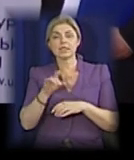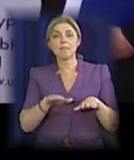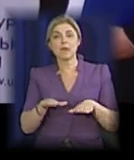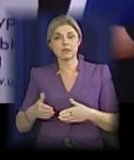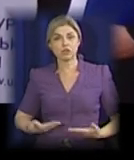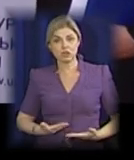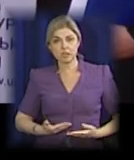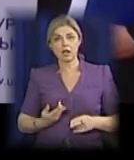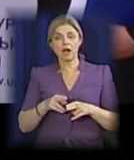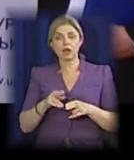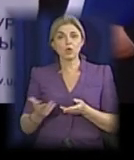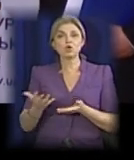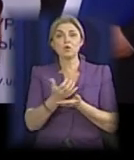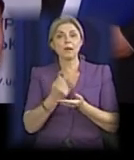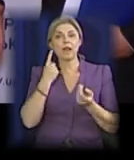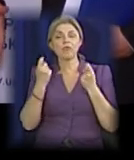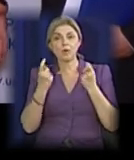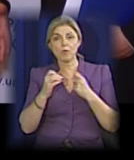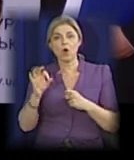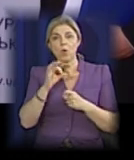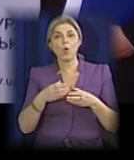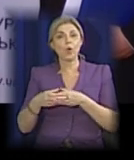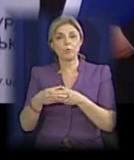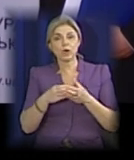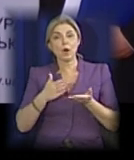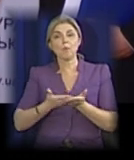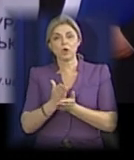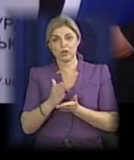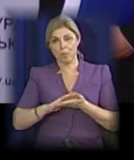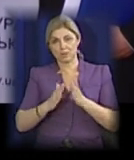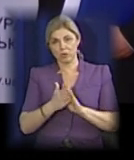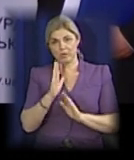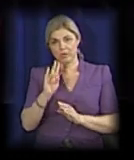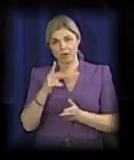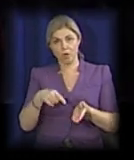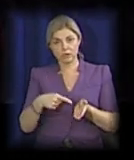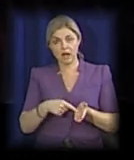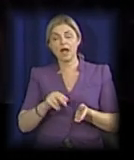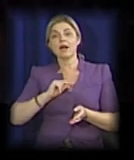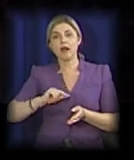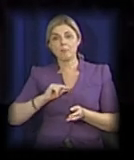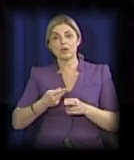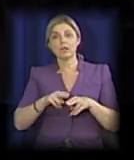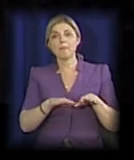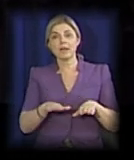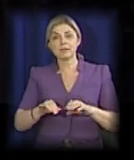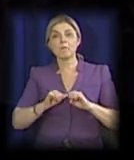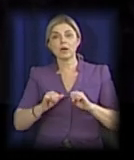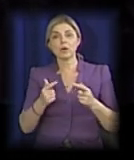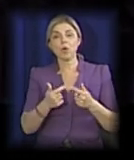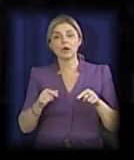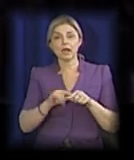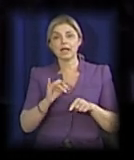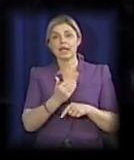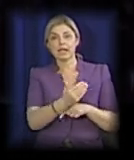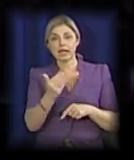які здійснювали збір інформації про суспільно-політичну обстановку у Миколаєві, діяльність місцевих патріотичних організацій та їх